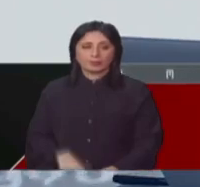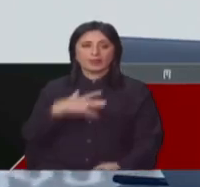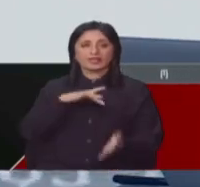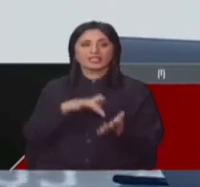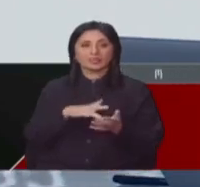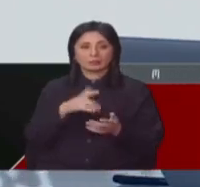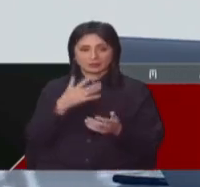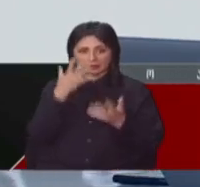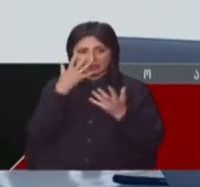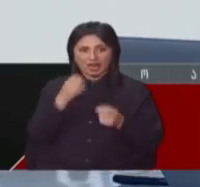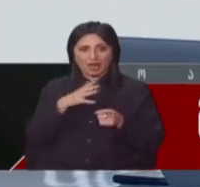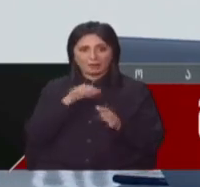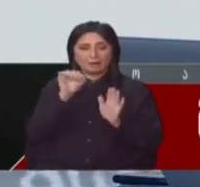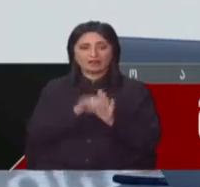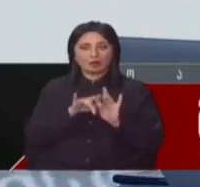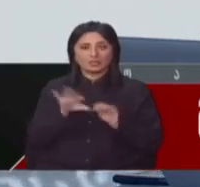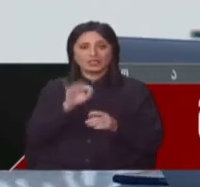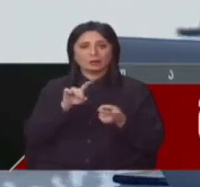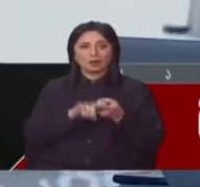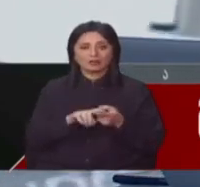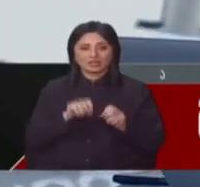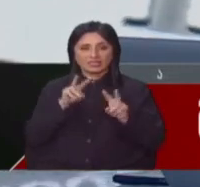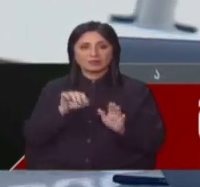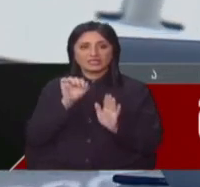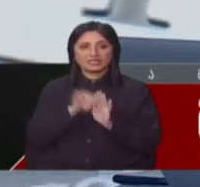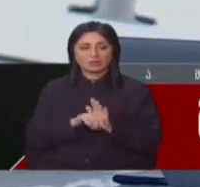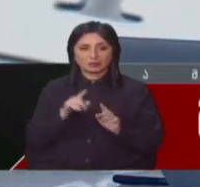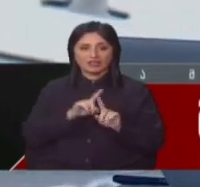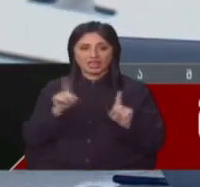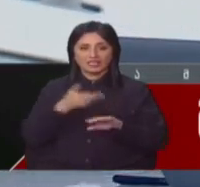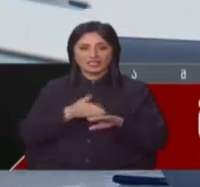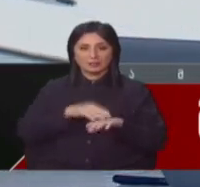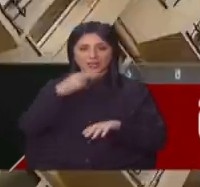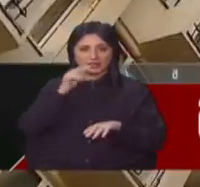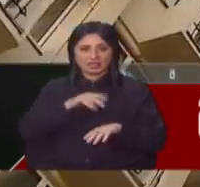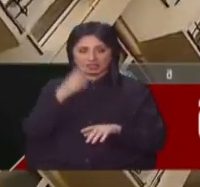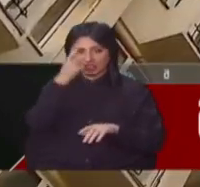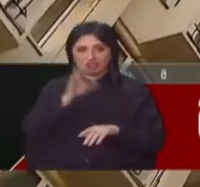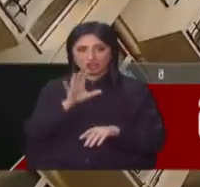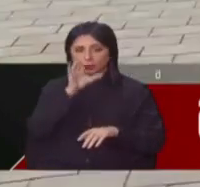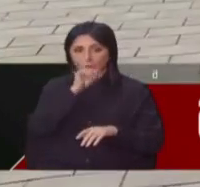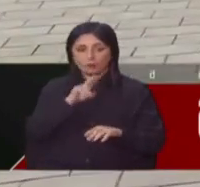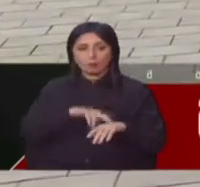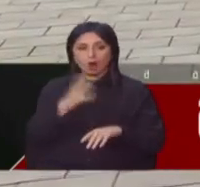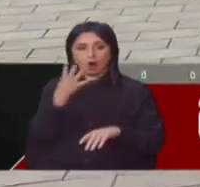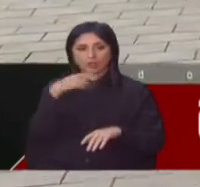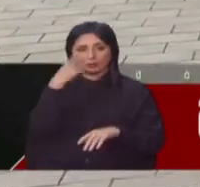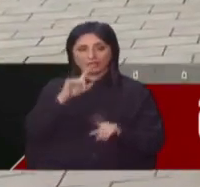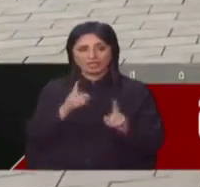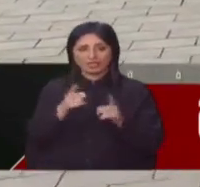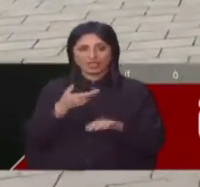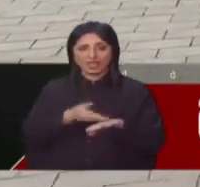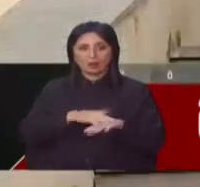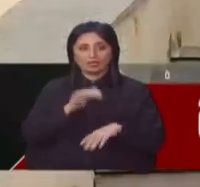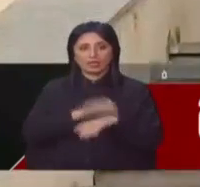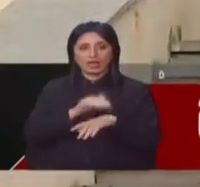Tbilisi Tsukhel Mokhtar Mkvelobis sakmestan dakavshirebit ganzrakhmvelobisa da gansakutrebit mzime danashauli sheutqobinebloblobistvis politsiam 4 piri daakava